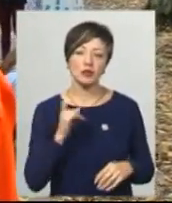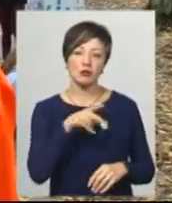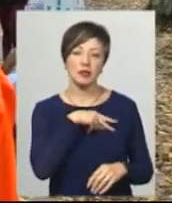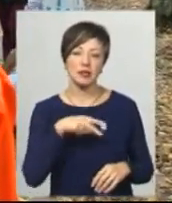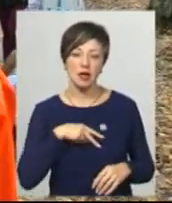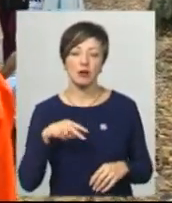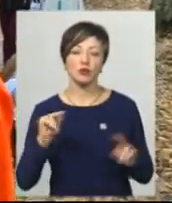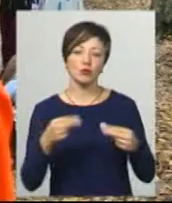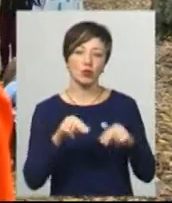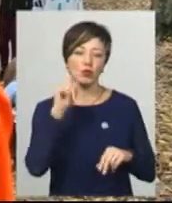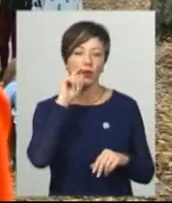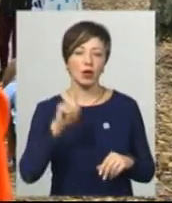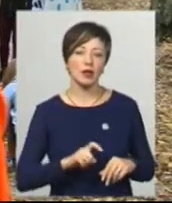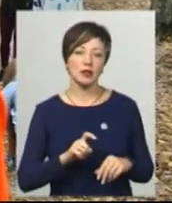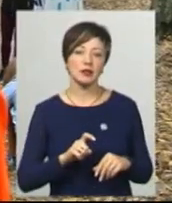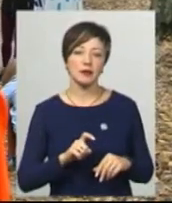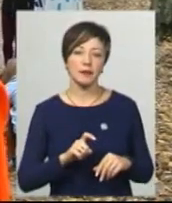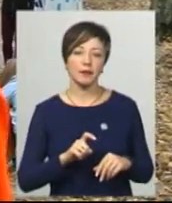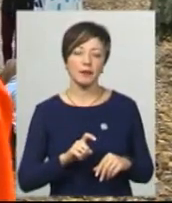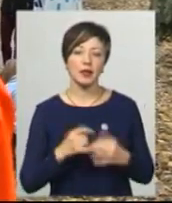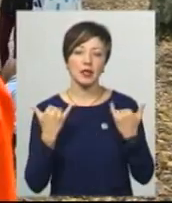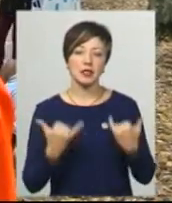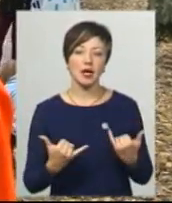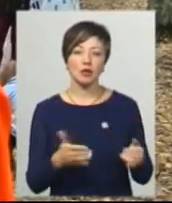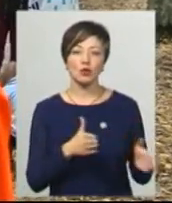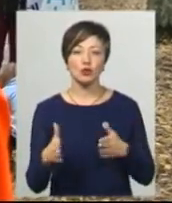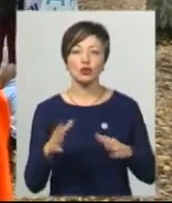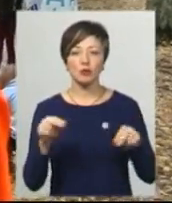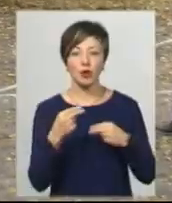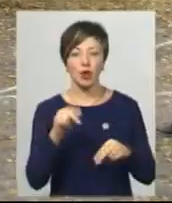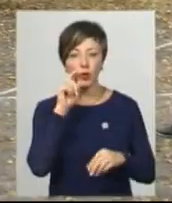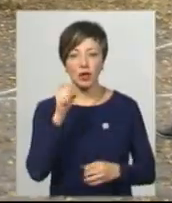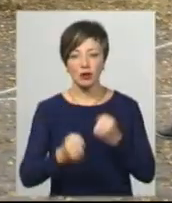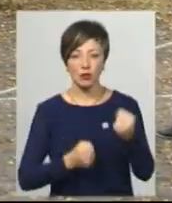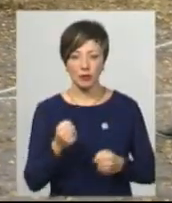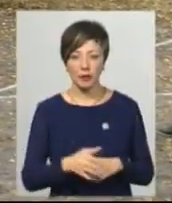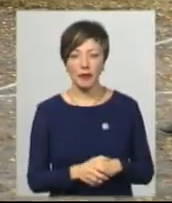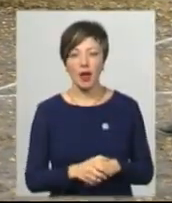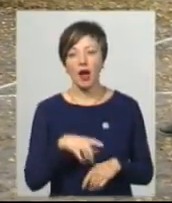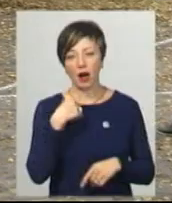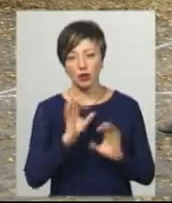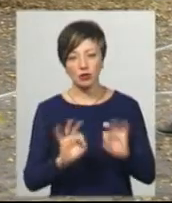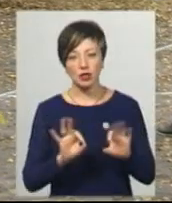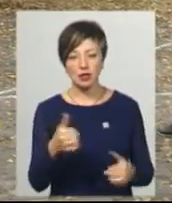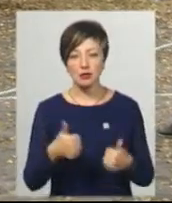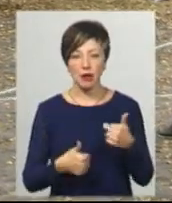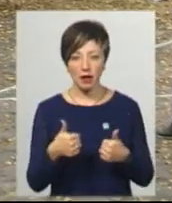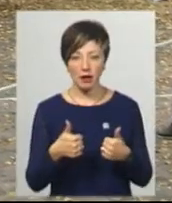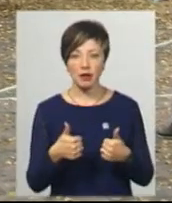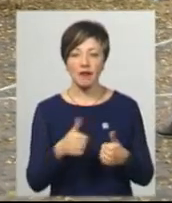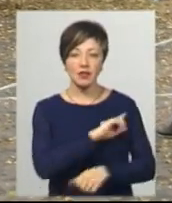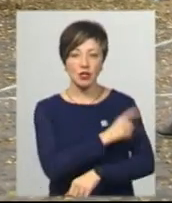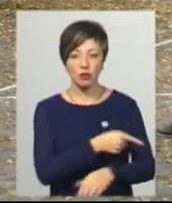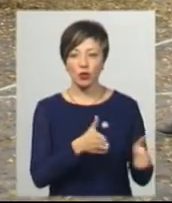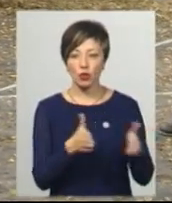призером і чемпіоном України. І зараз готуюся до чемпіонату України по кросу. Владислав Мартинюк ділиться. На змаганнях однієї фізичної